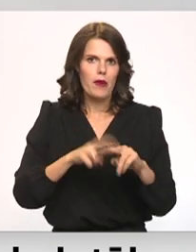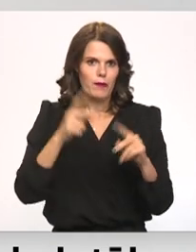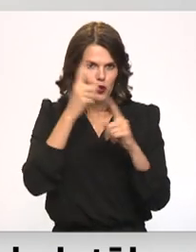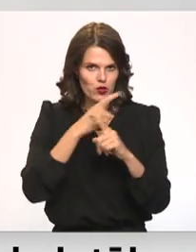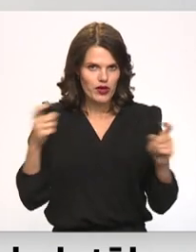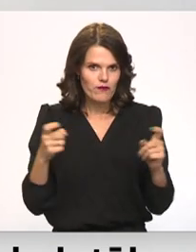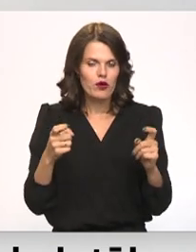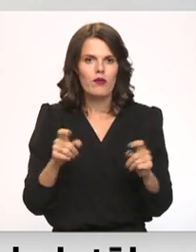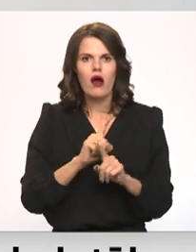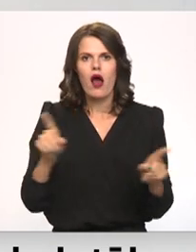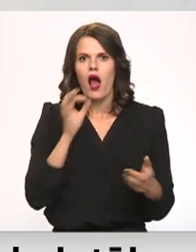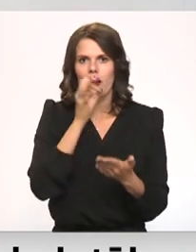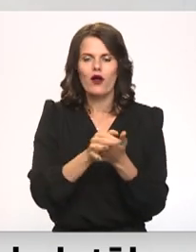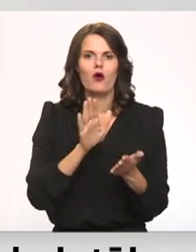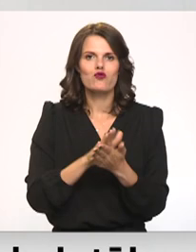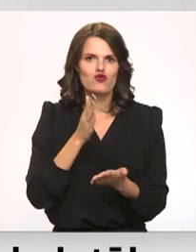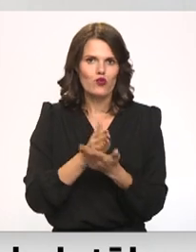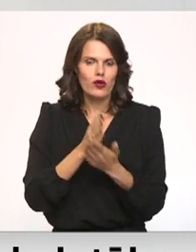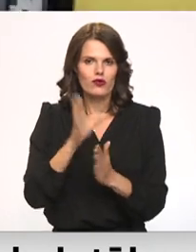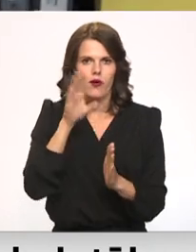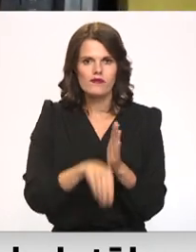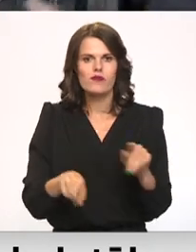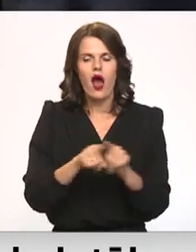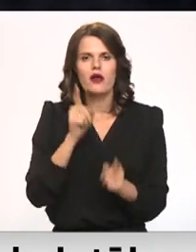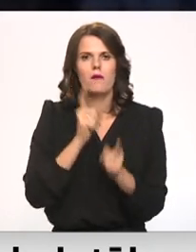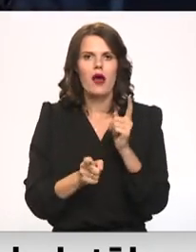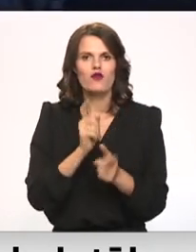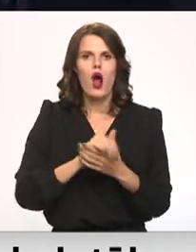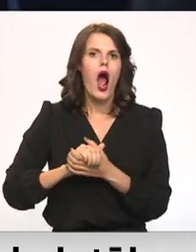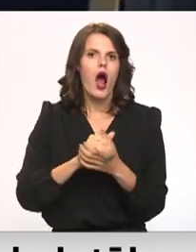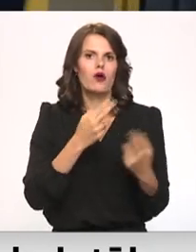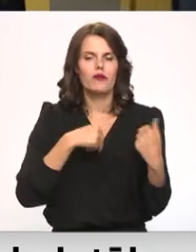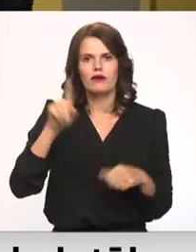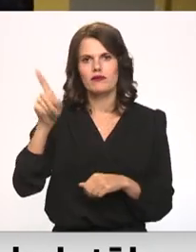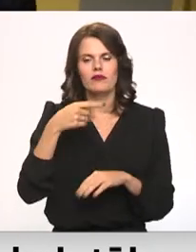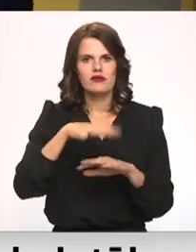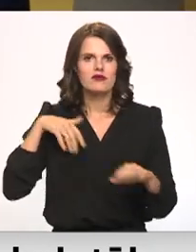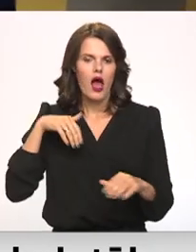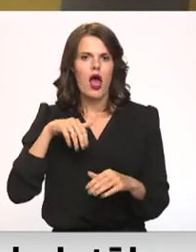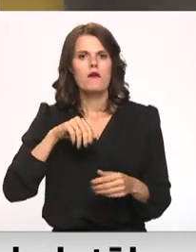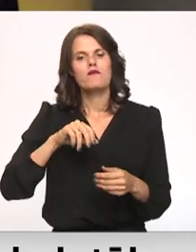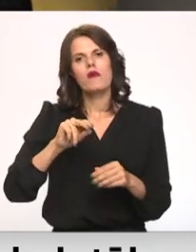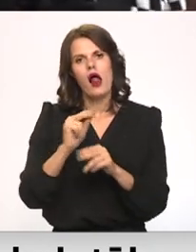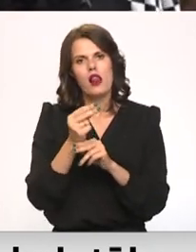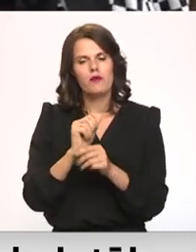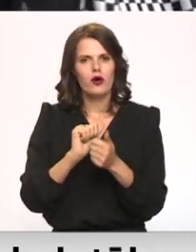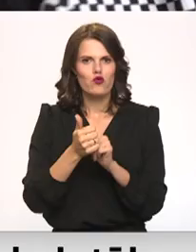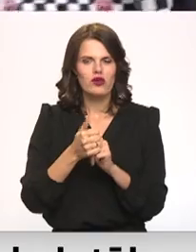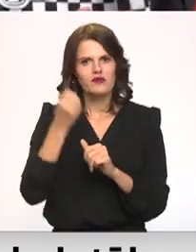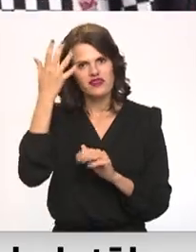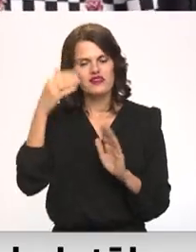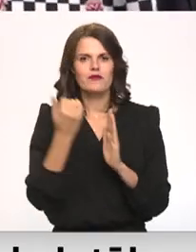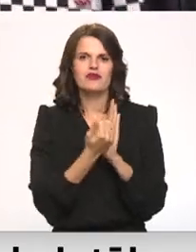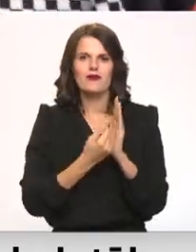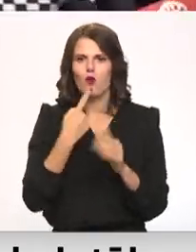informāciju. Reaģējot uz notikušo, iesaistījusies arī pedagogu arotbiedrība, prasot Saeimai pieņemt grozījumus izglītības likumā,